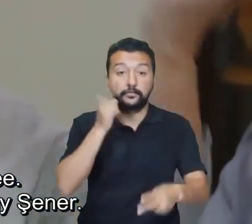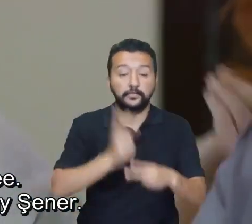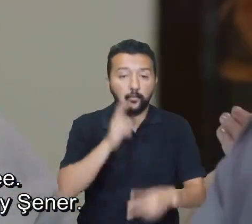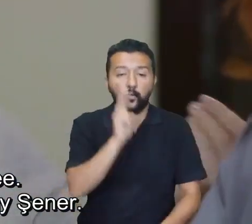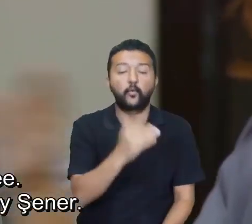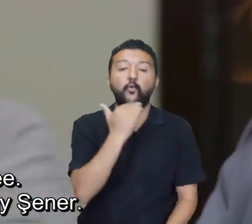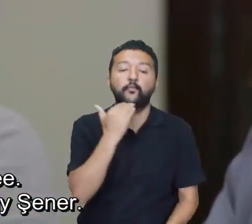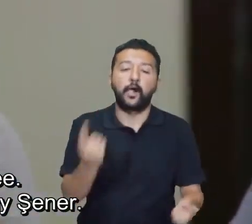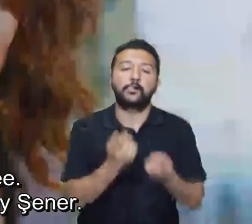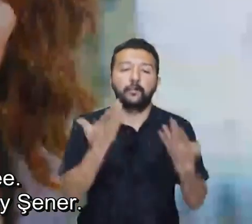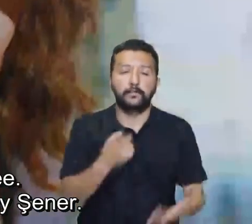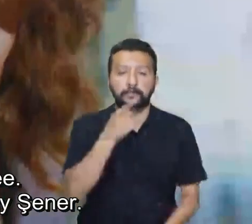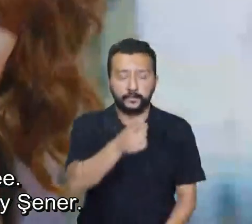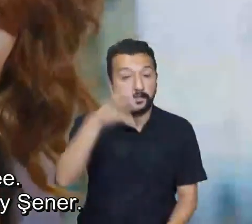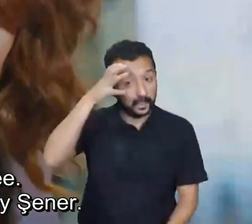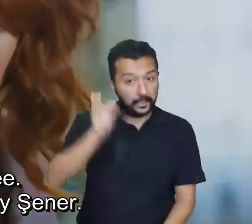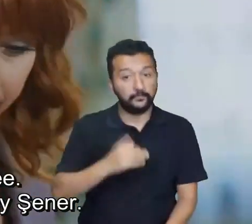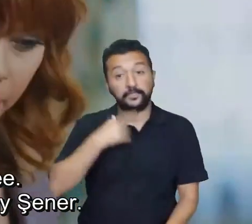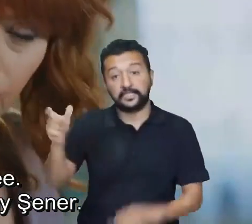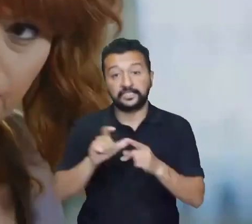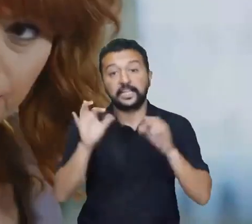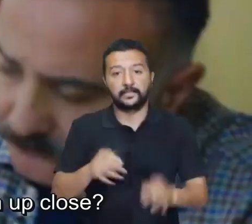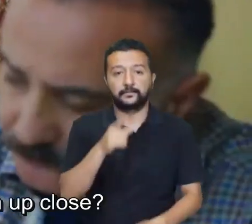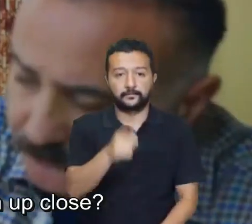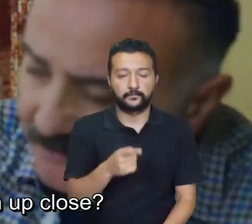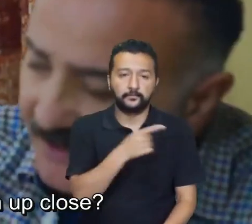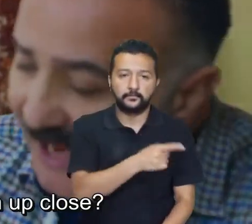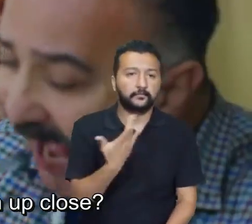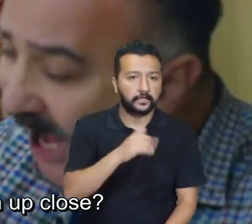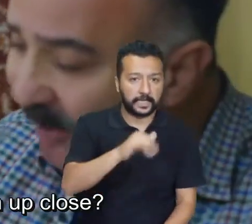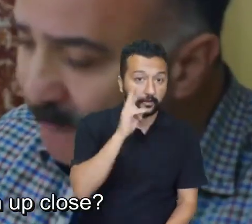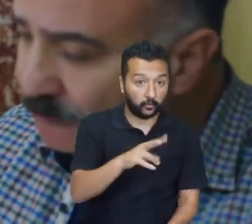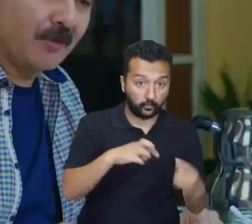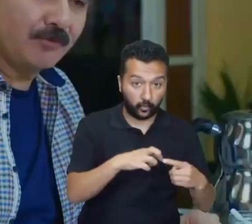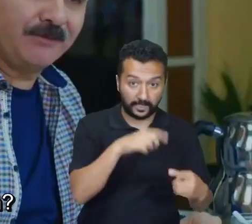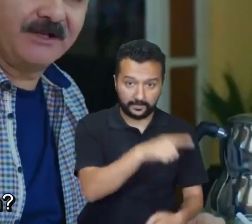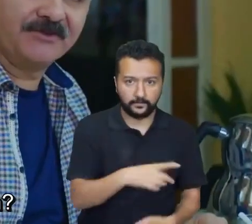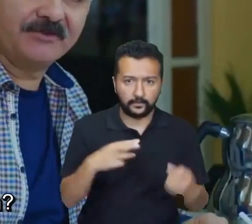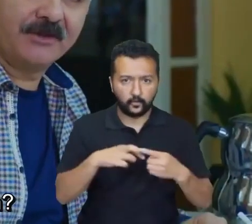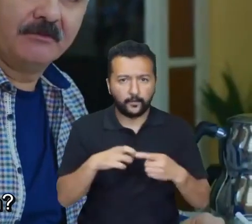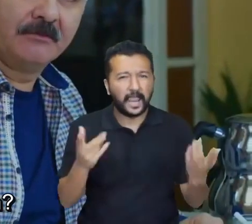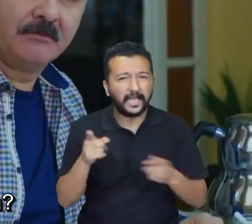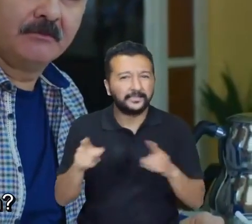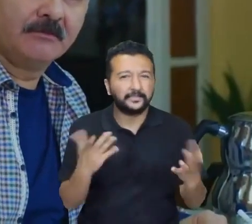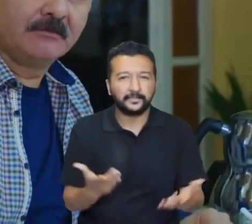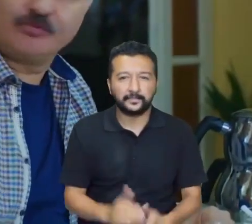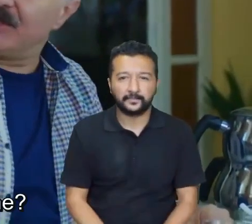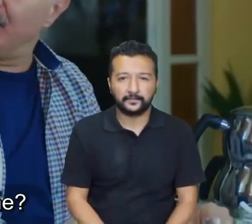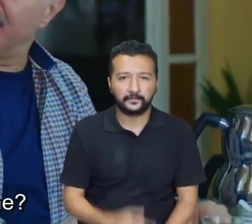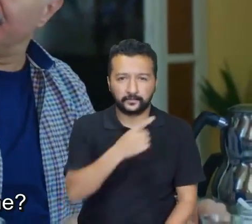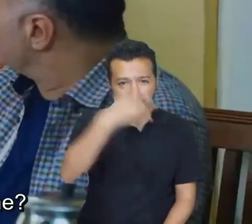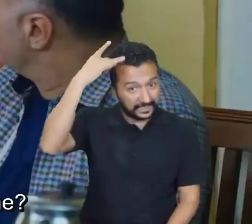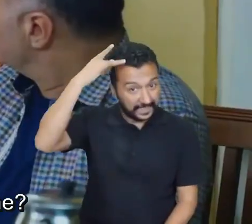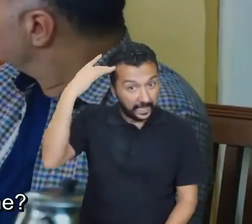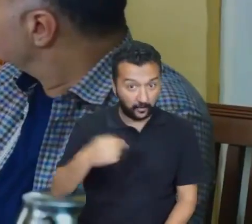görmek mümkün olmuyor. Sen takıksın benim Şener'e. Robin'i yakından gördün mü hiç? Robin hangisiydi ya? Şu